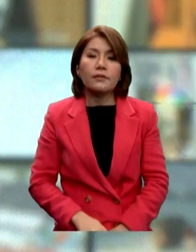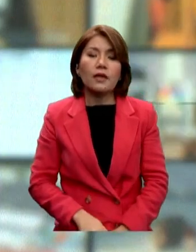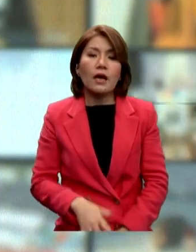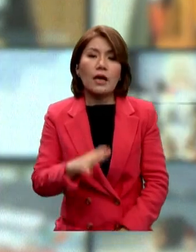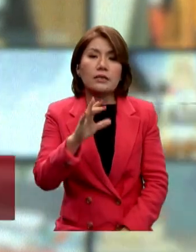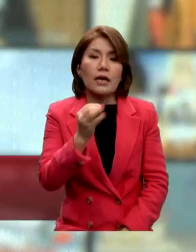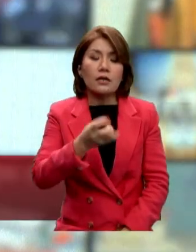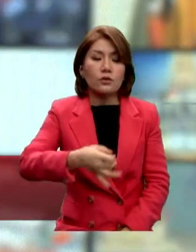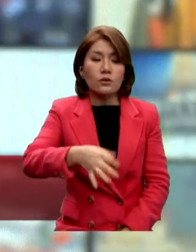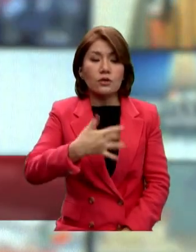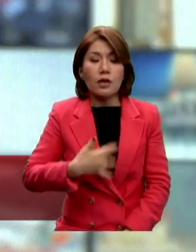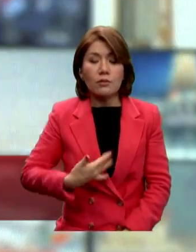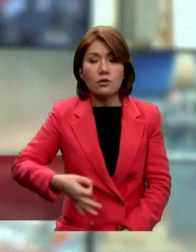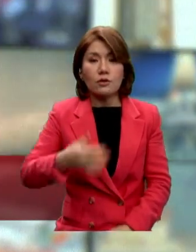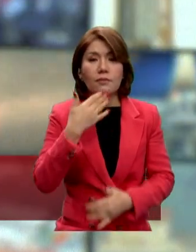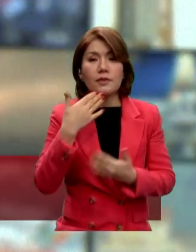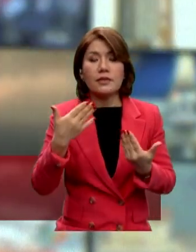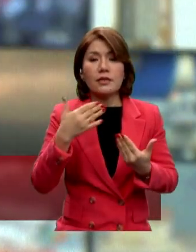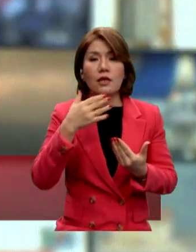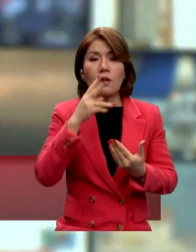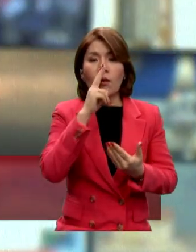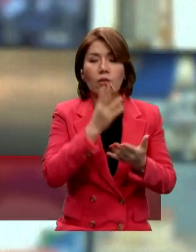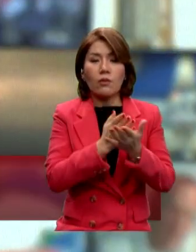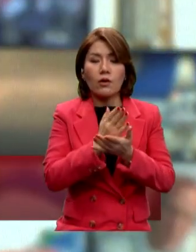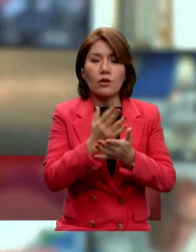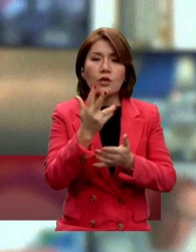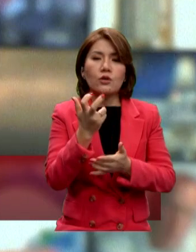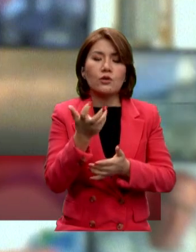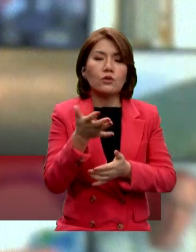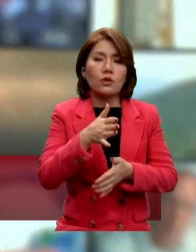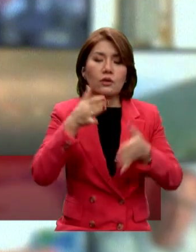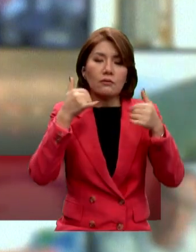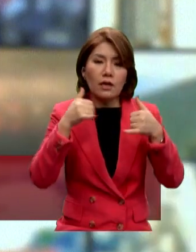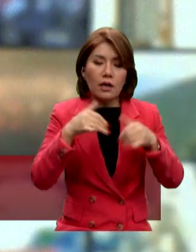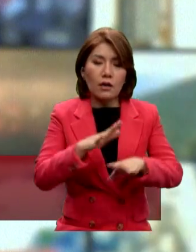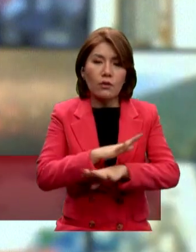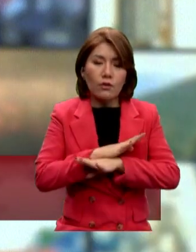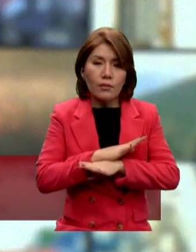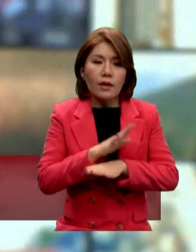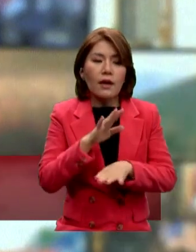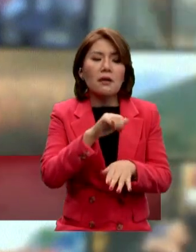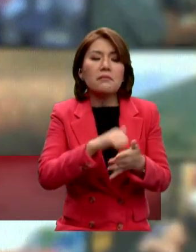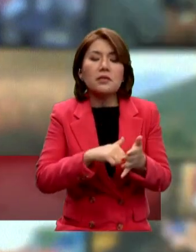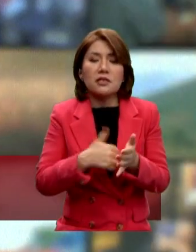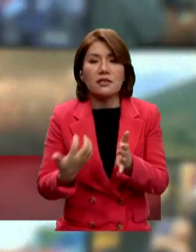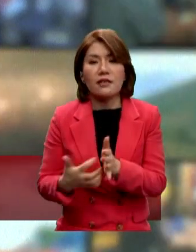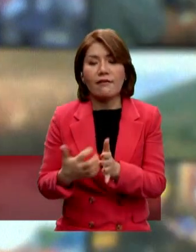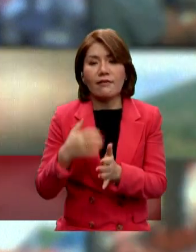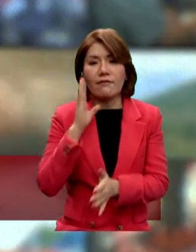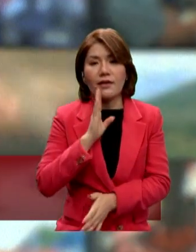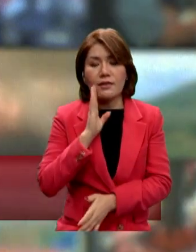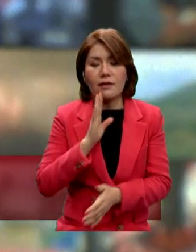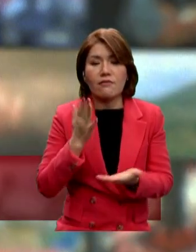В Сарысуском районе Жамбылской области за последние два года погибло около 300 голов скота. Все из-за дефицита воды, говорят аграрии. Каналы в